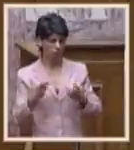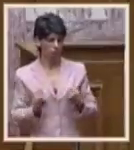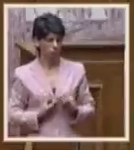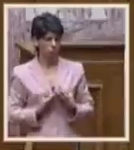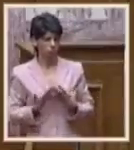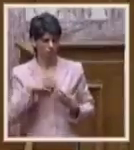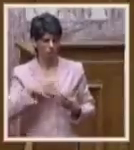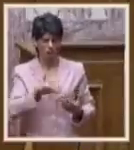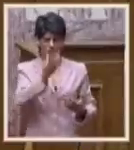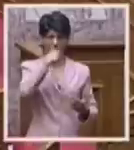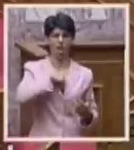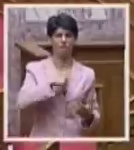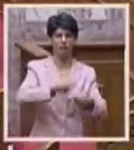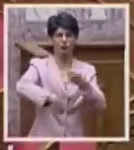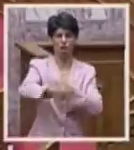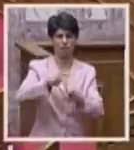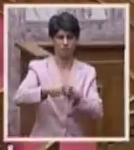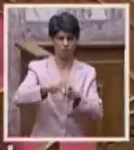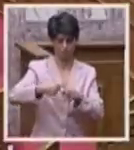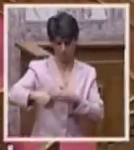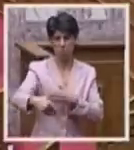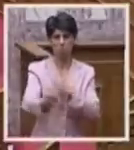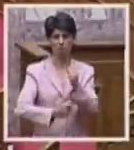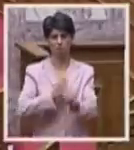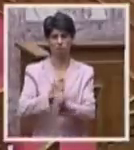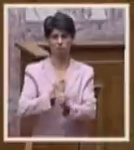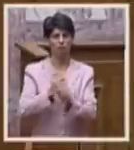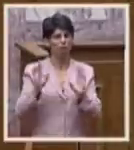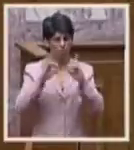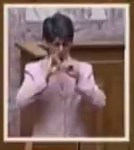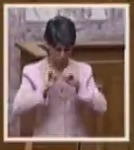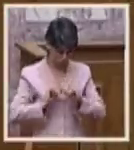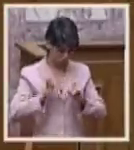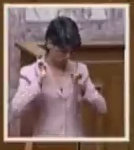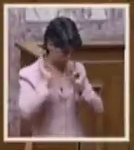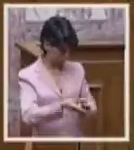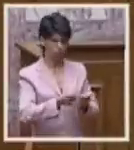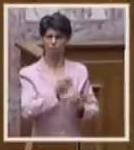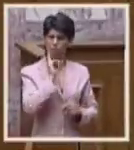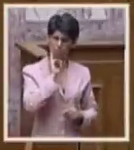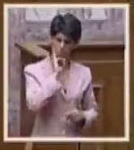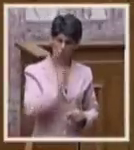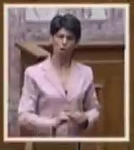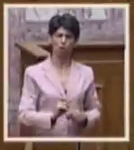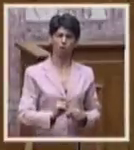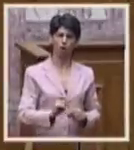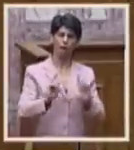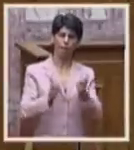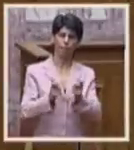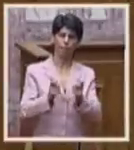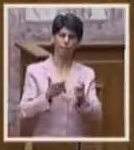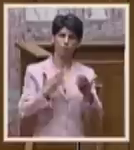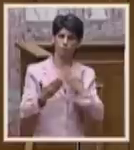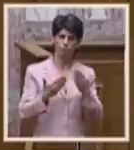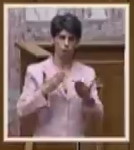επόμενα χρόνια. Κανείς δεν μας επιβάλλει την εθνική συνεννόηση. Αλλά σκεφτείτε, όταν το θέμα του ελληνικού